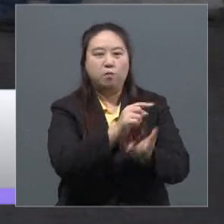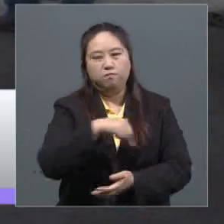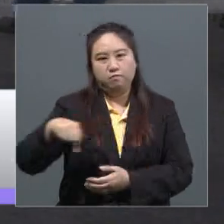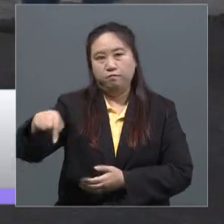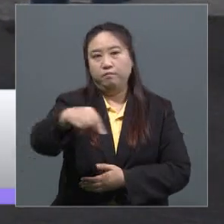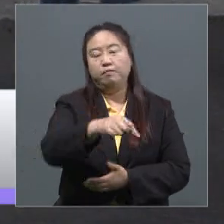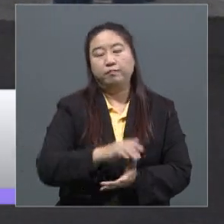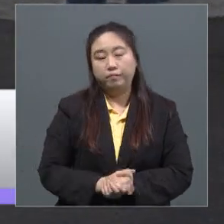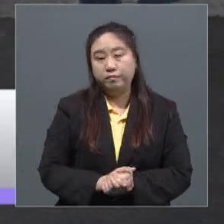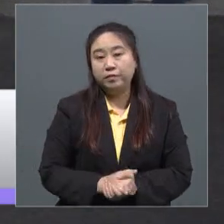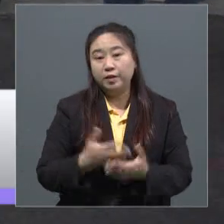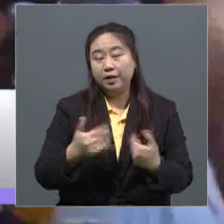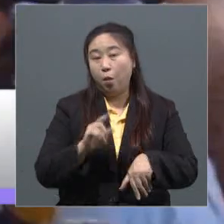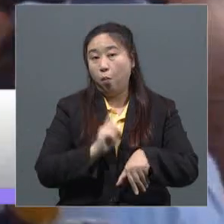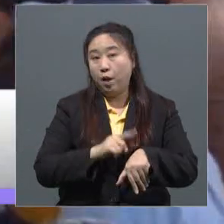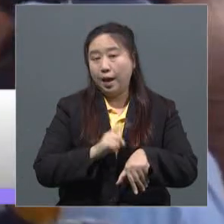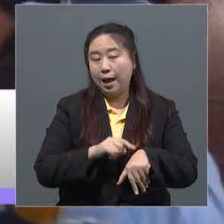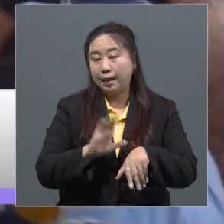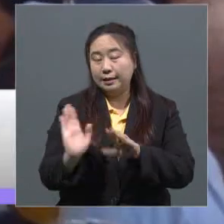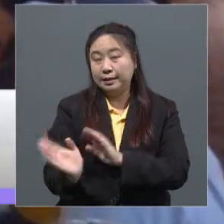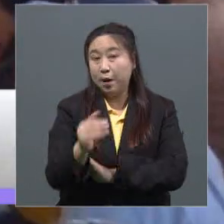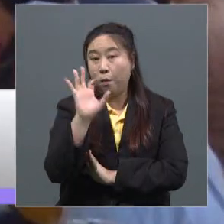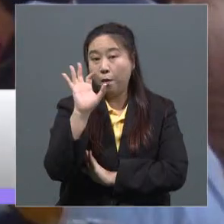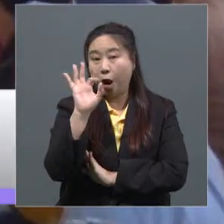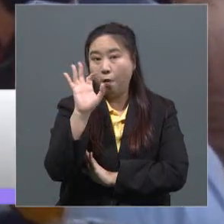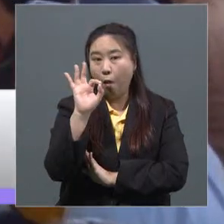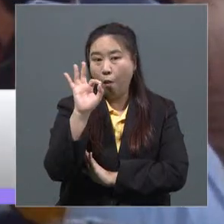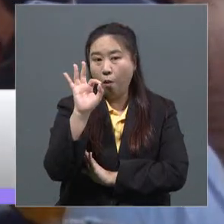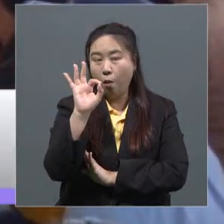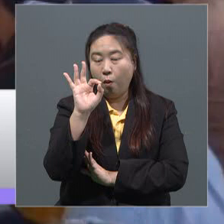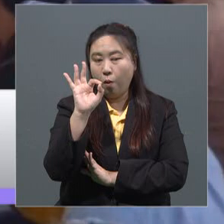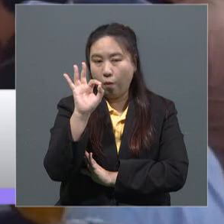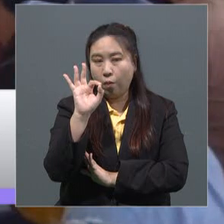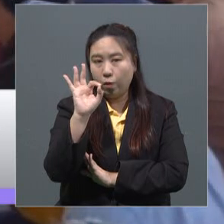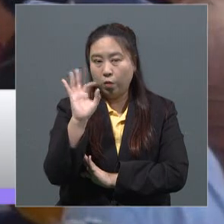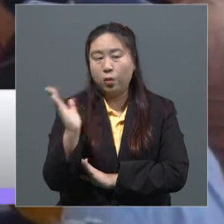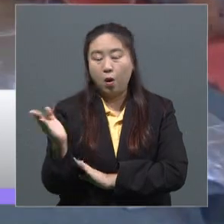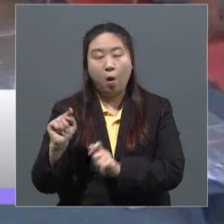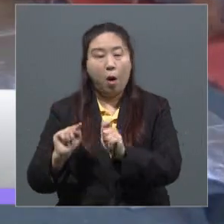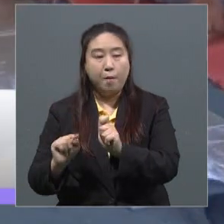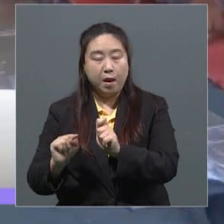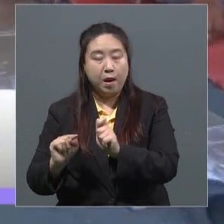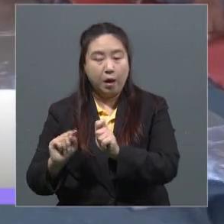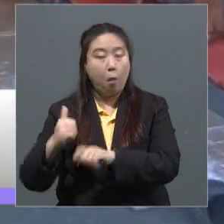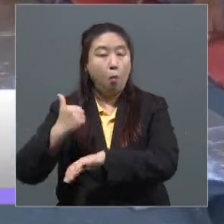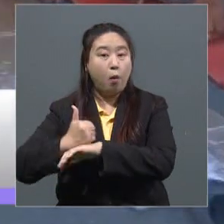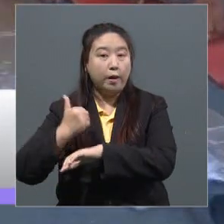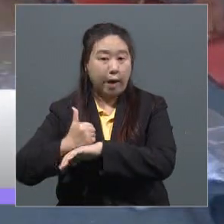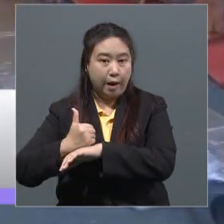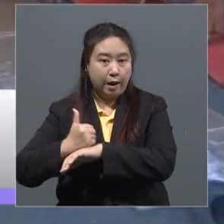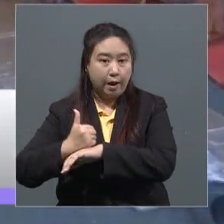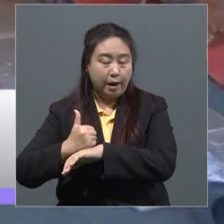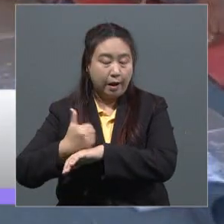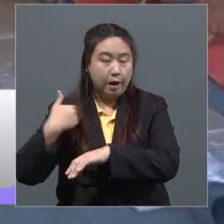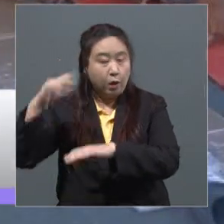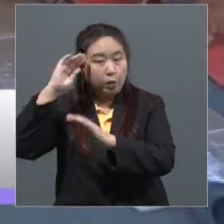ครับและเมื่อช่วงเวลาประมาณ 9:00 น.ที่ผ่านมานายนพดลสุรสังวาลในอำเภอสิงหนครพร้อมด้วยพันตำรว